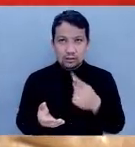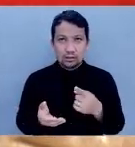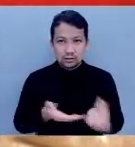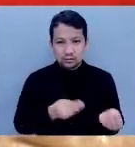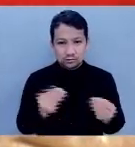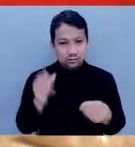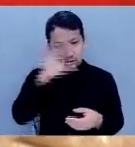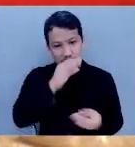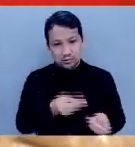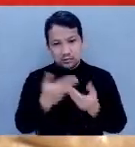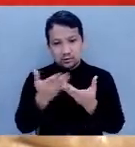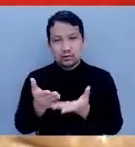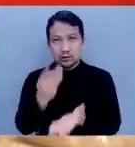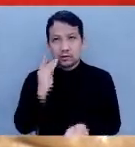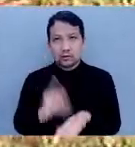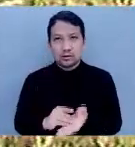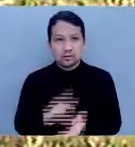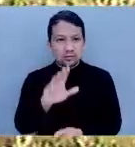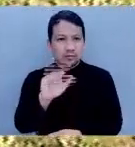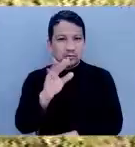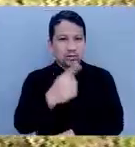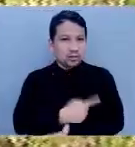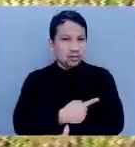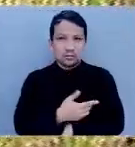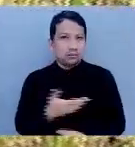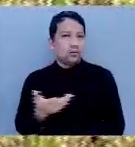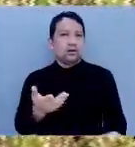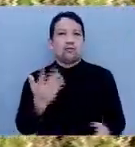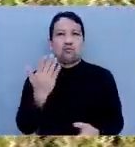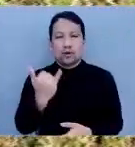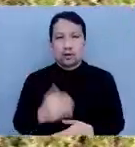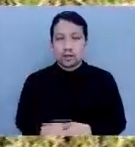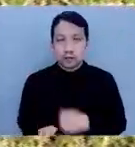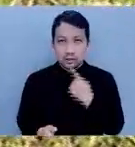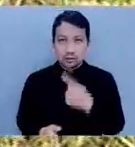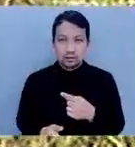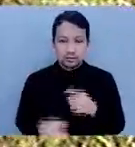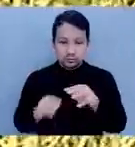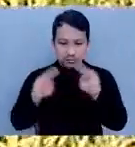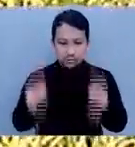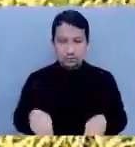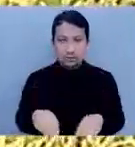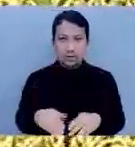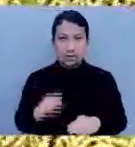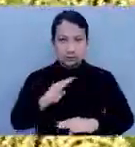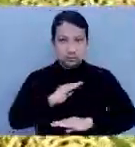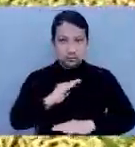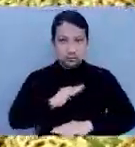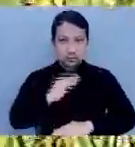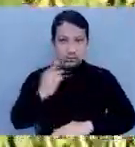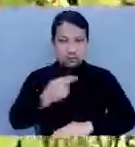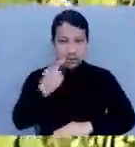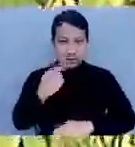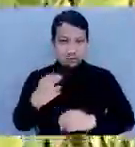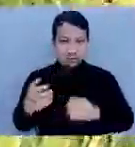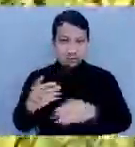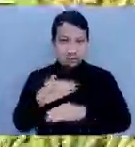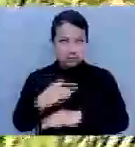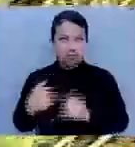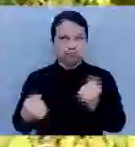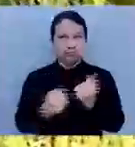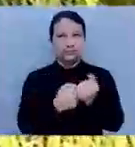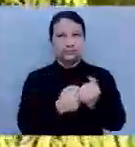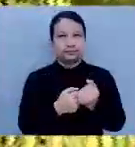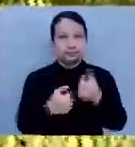kaagad So bakit 15 days una ng sinabi ng malakanyang na sapat ang suly ng bigas sa bansa pero may mga